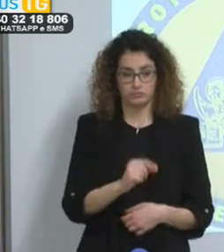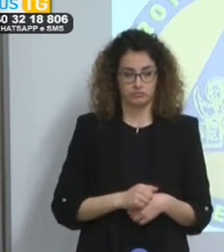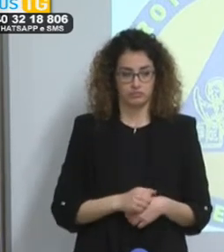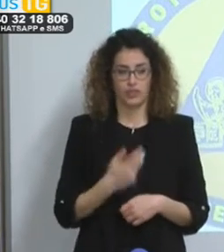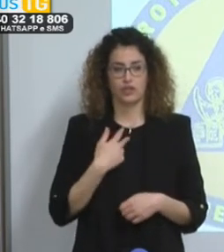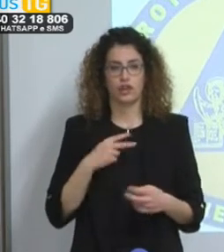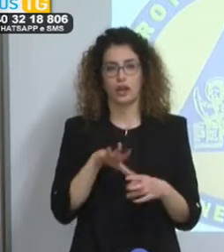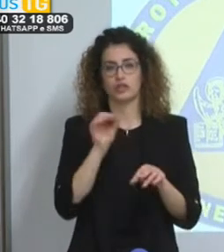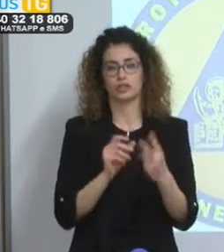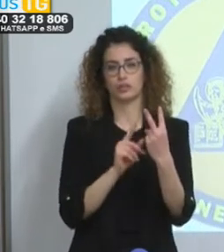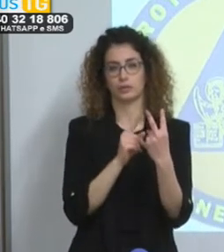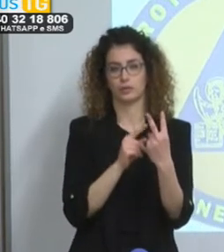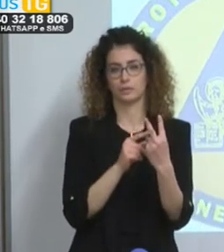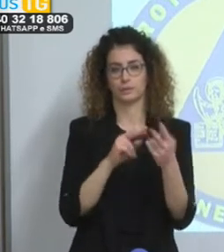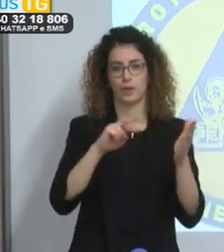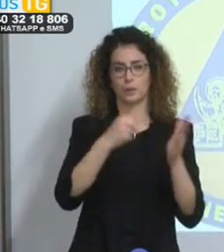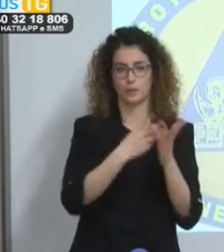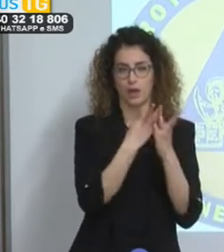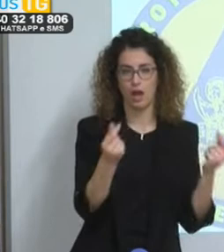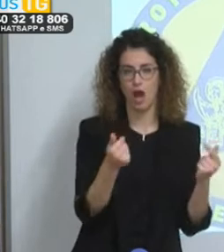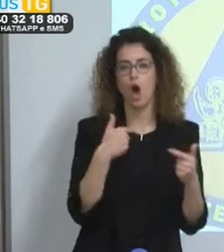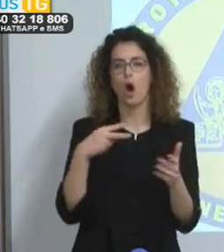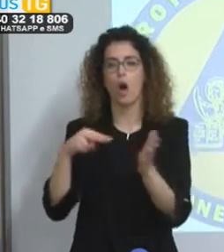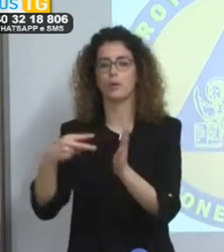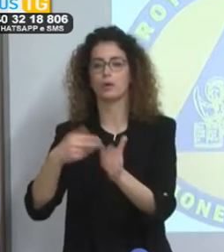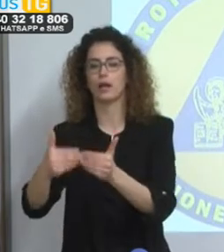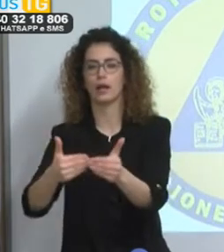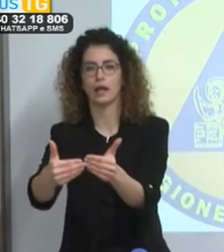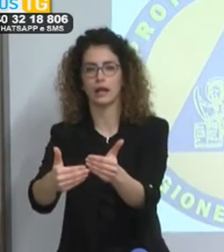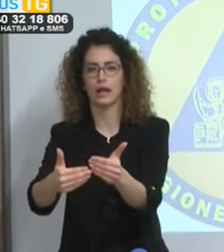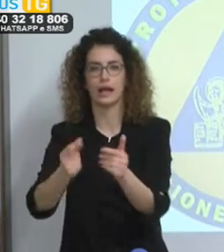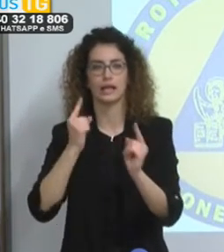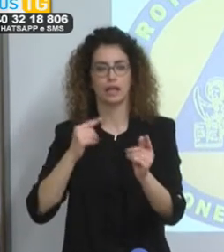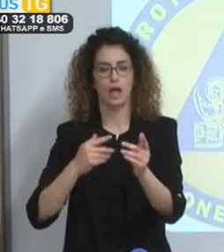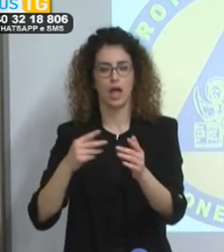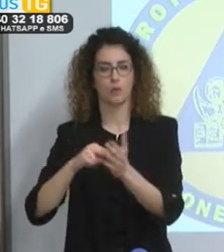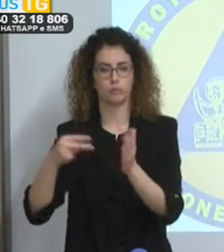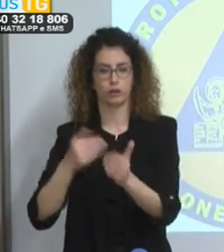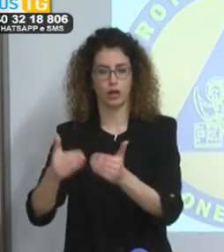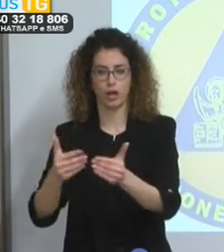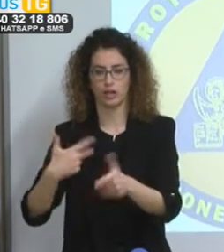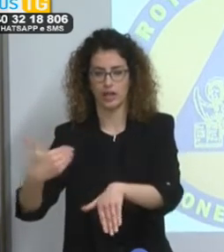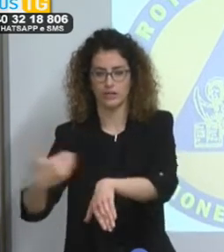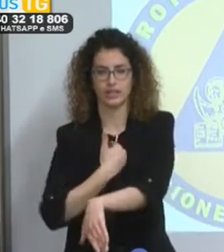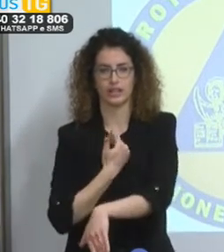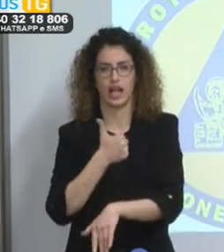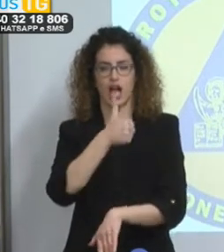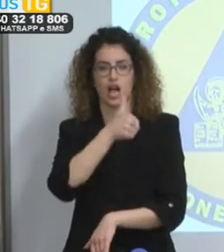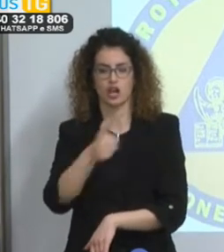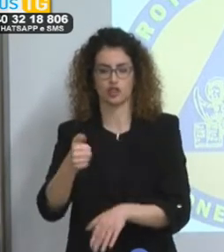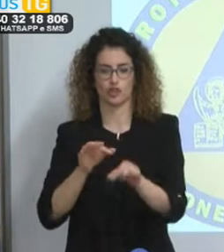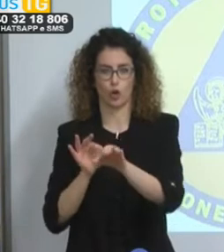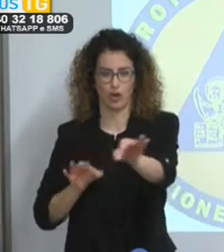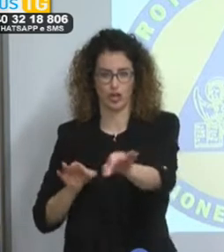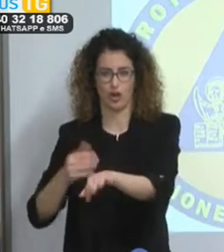due alternative, risolvere il problema o lasciare lì il problema. Se lo lasciavamo lì avevamo una ferita di 100 km nel territorio, nemmeno abbiamo